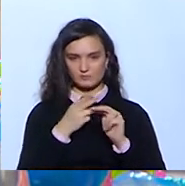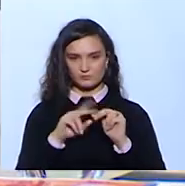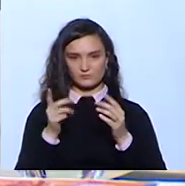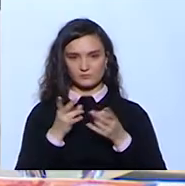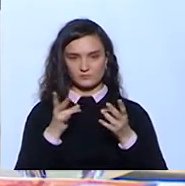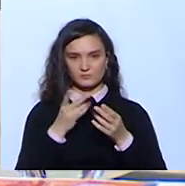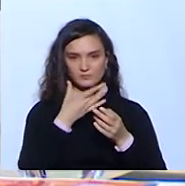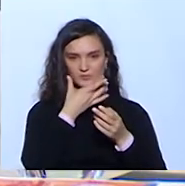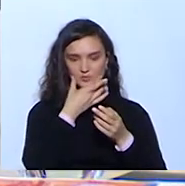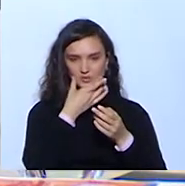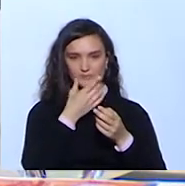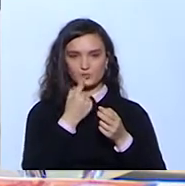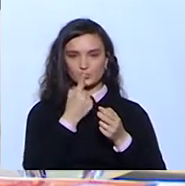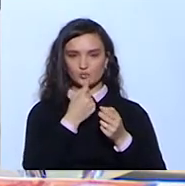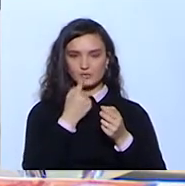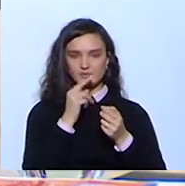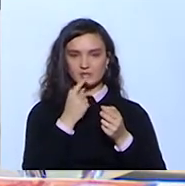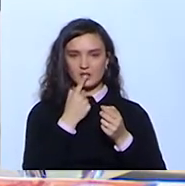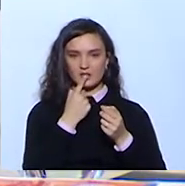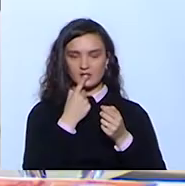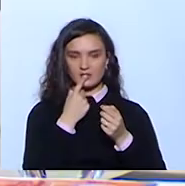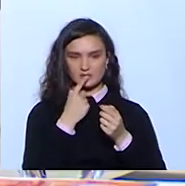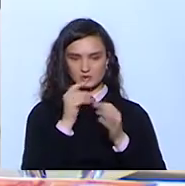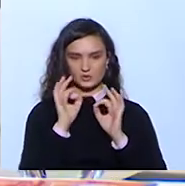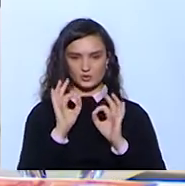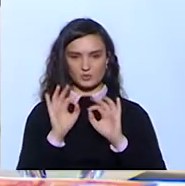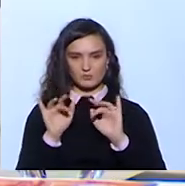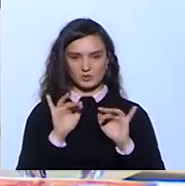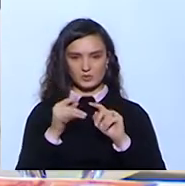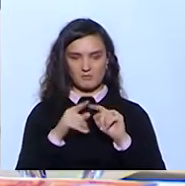გვჭირდება ლოყების, ტუჩების და ენის კოორდინირებული მოძრაობები ამ ყველაფრისთვის.